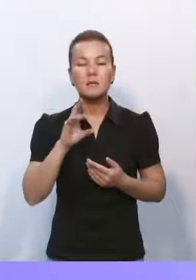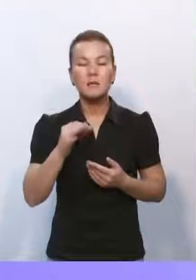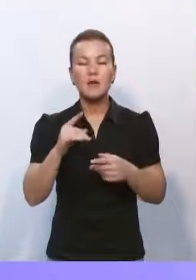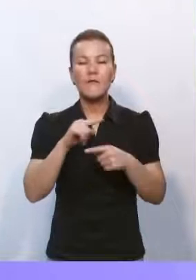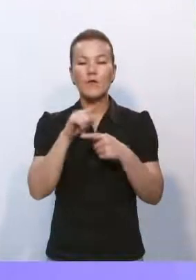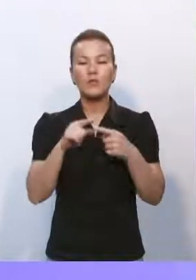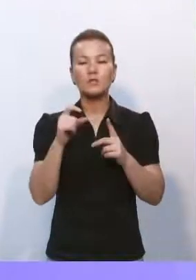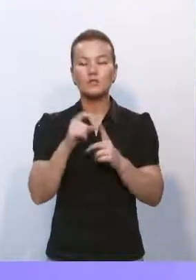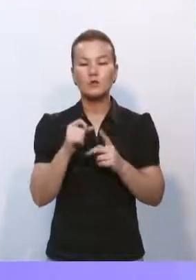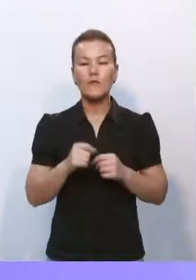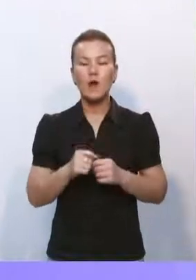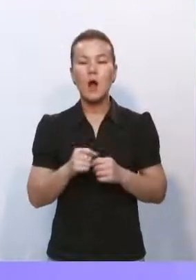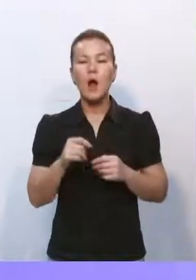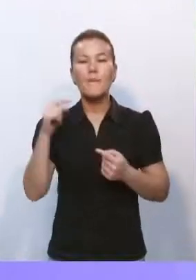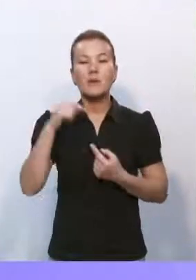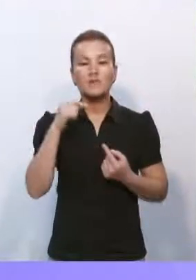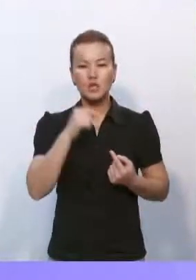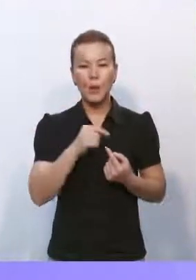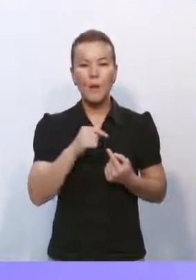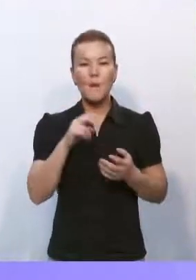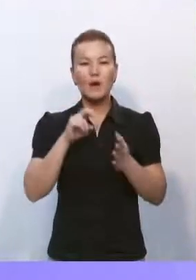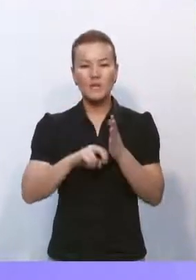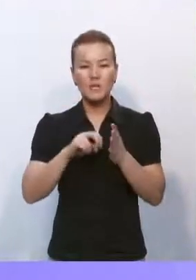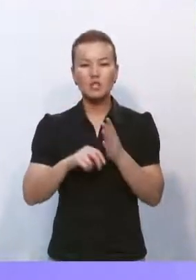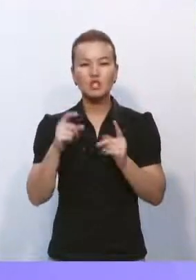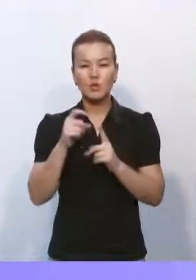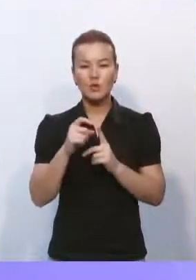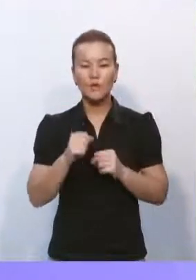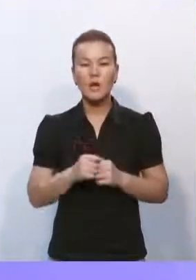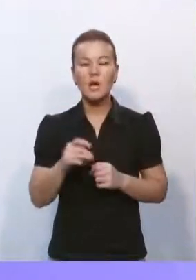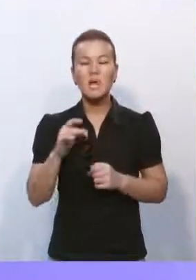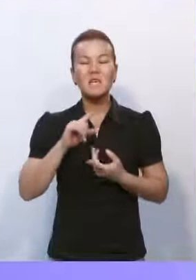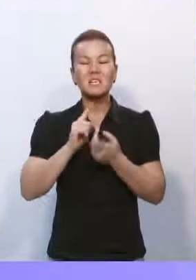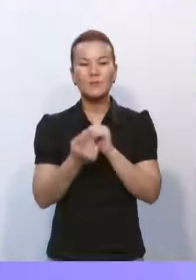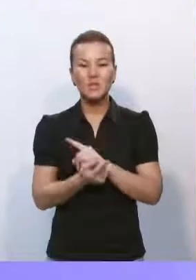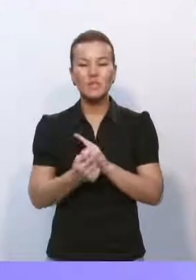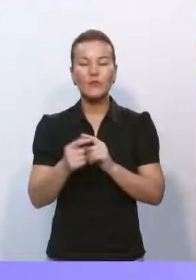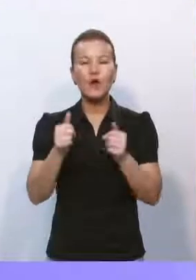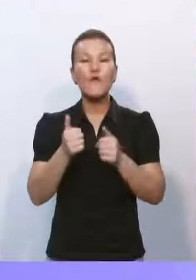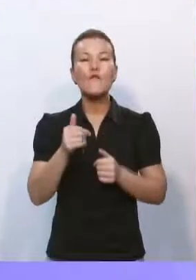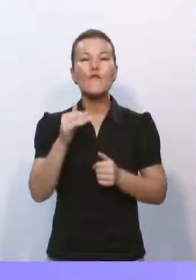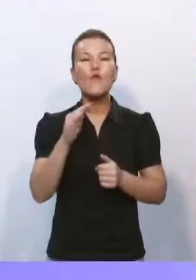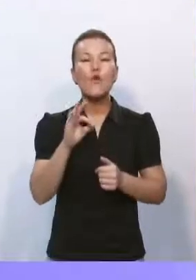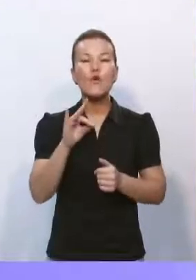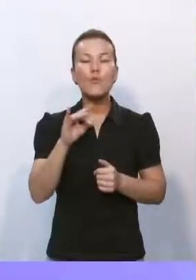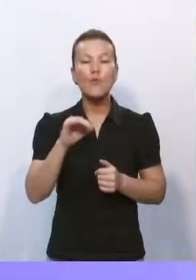слова. Подберем проверочное слово, изменив форму